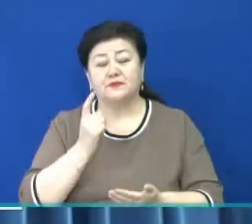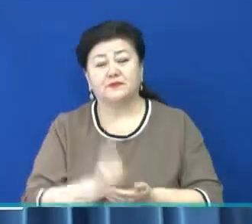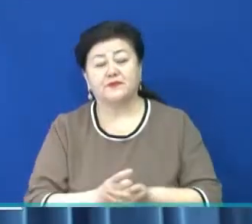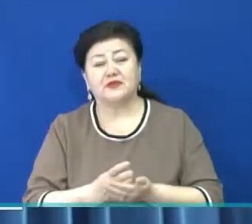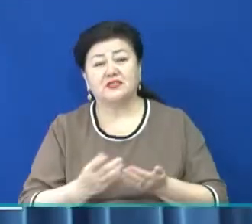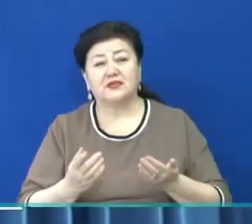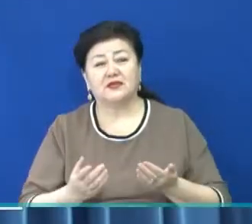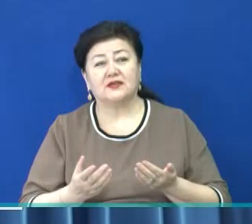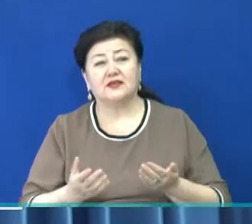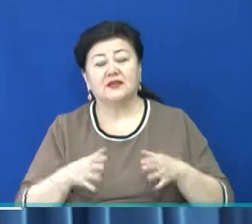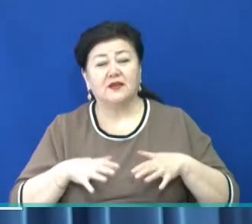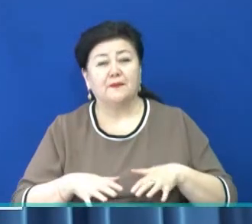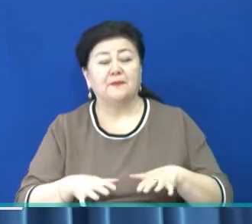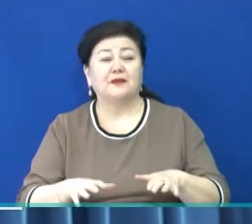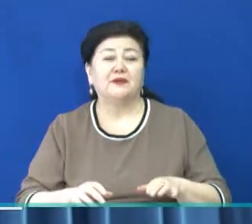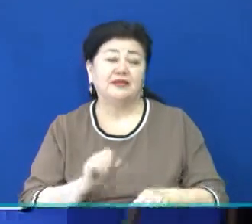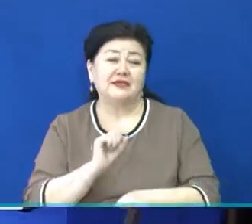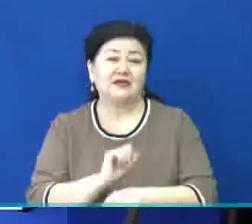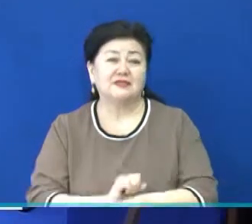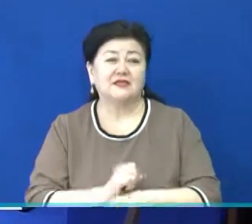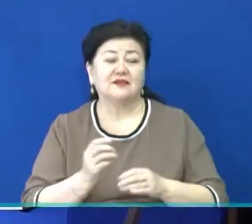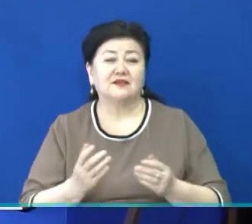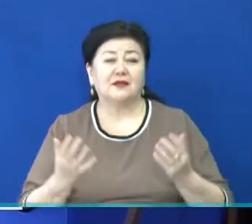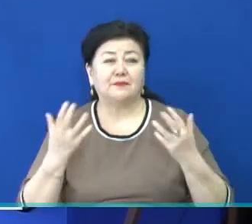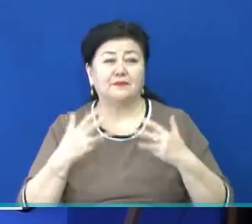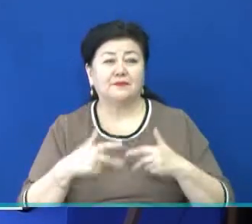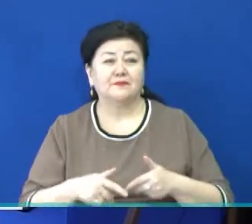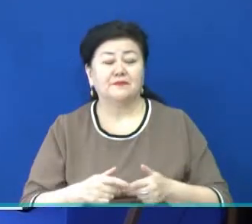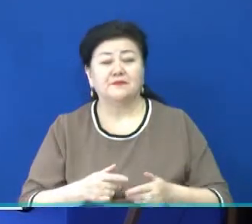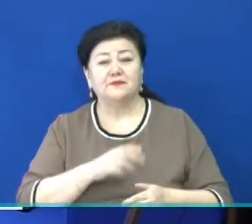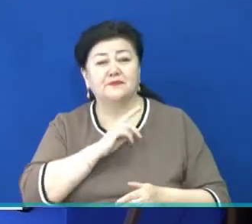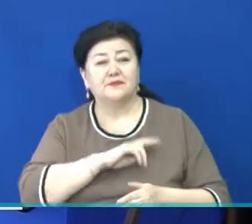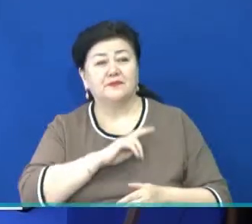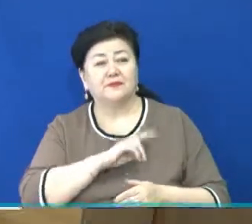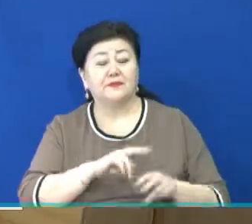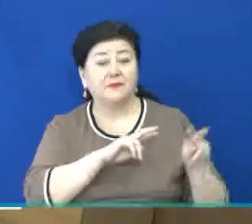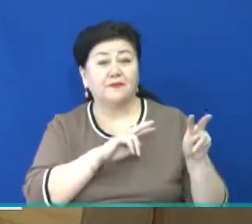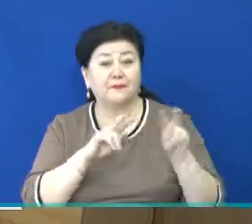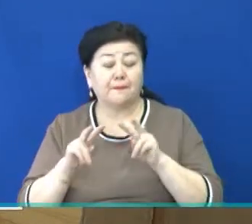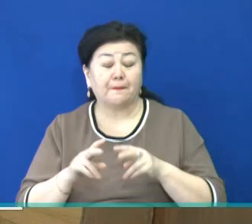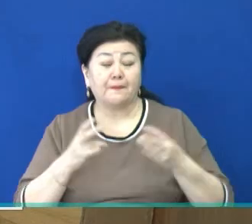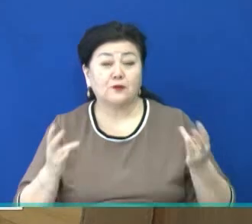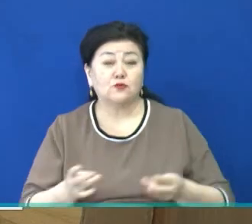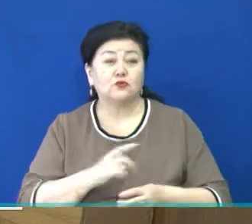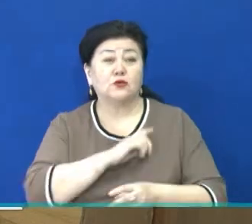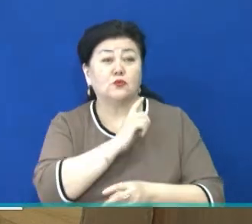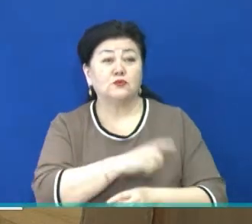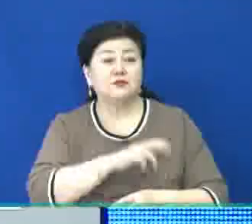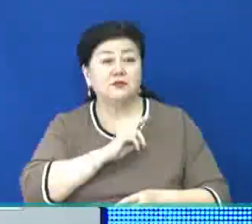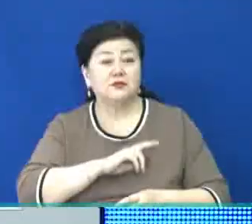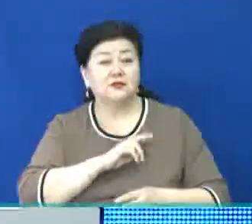жатқан негізгі шараларға тоқталды. Соның ішінде есепші мамандардың жұмысын бақылауға алуды күшейту қажеттігін атап